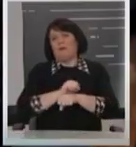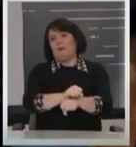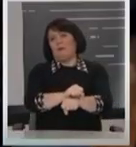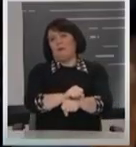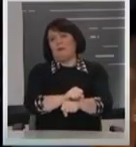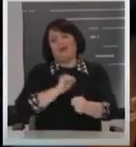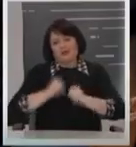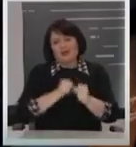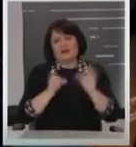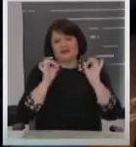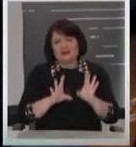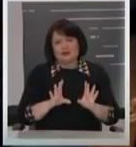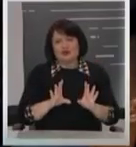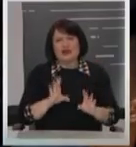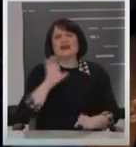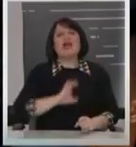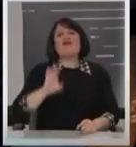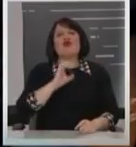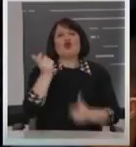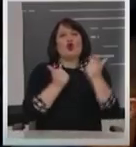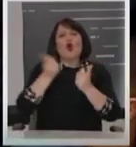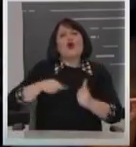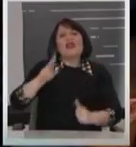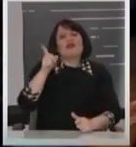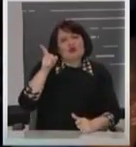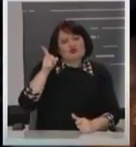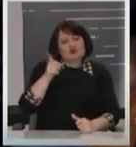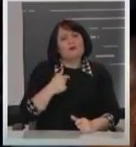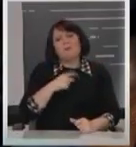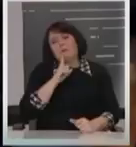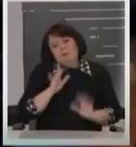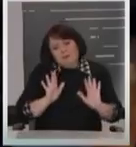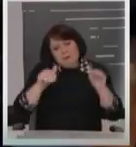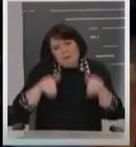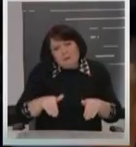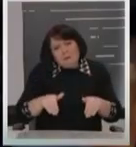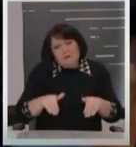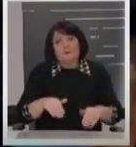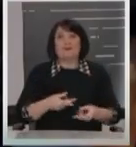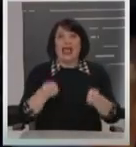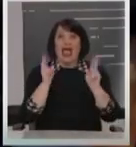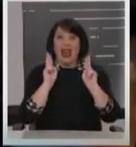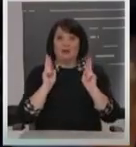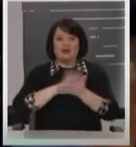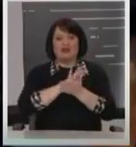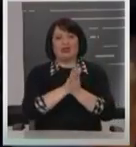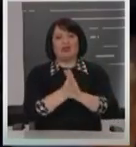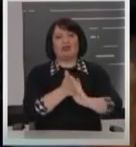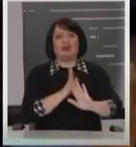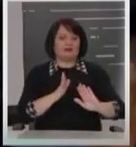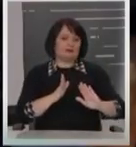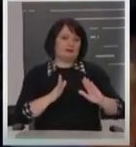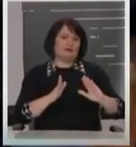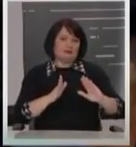αμαχητοί στους διεθνείς τοκογλύφους. Είναι ότι ξεριζώσατε κάθε ελπίδα από τα στήθη του ελληνικού